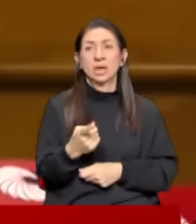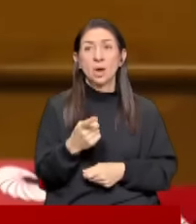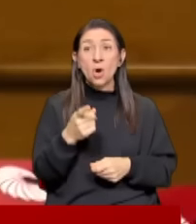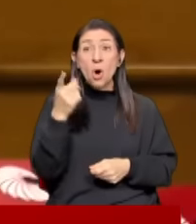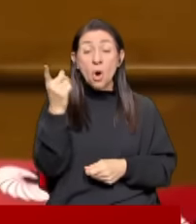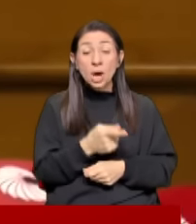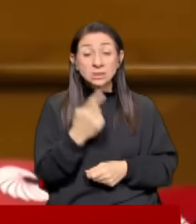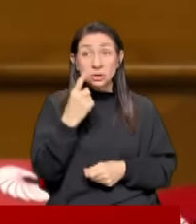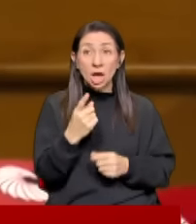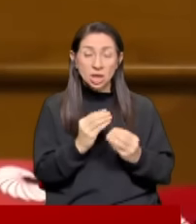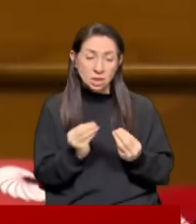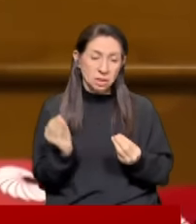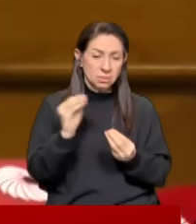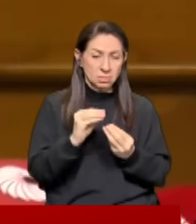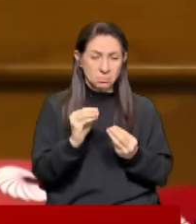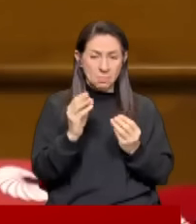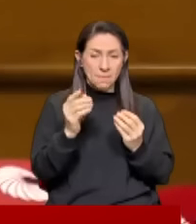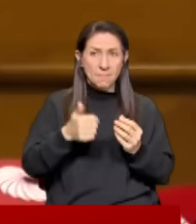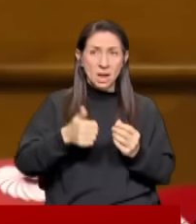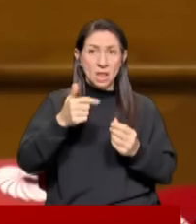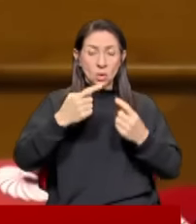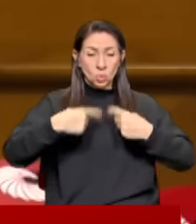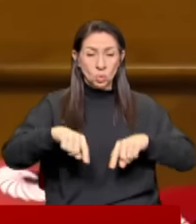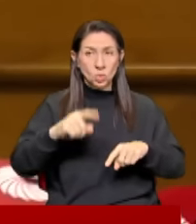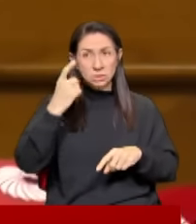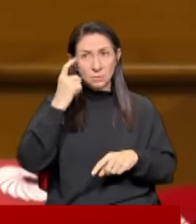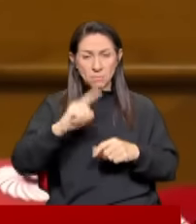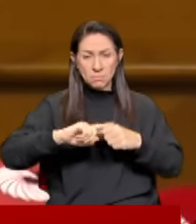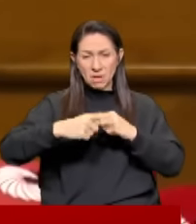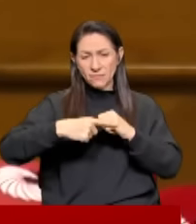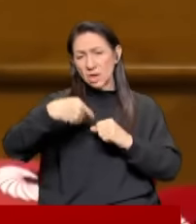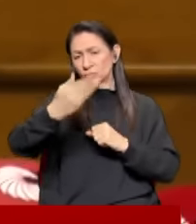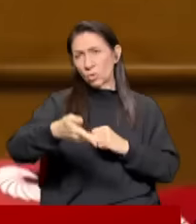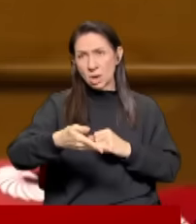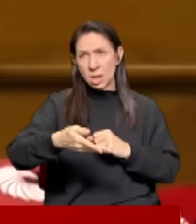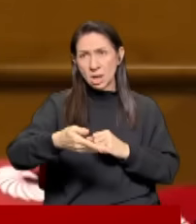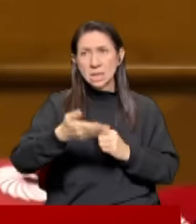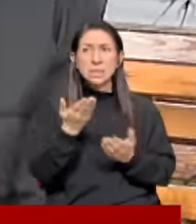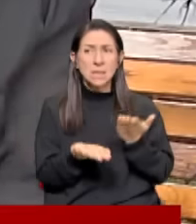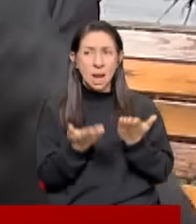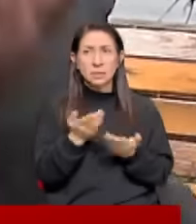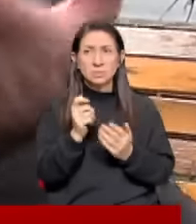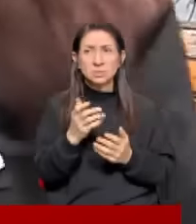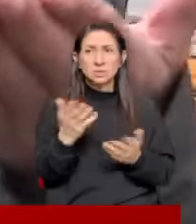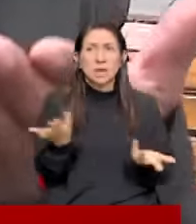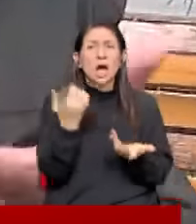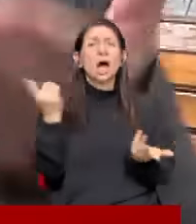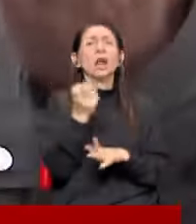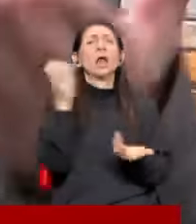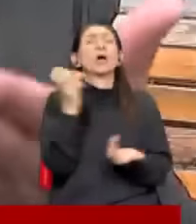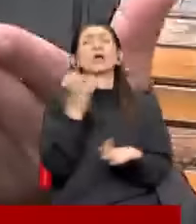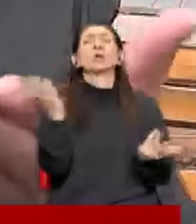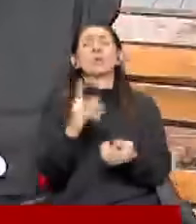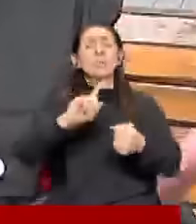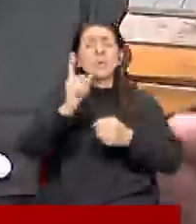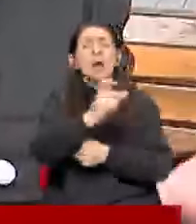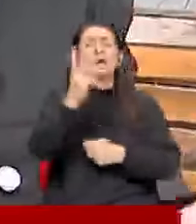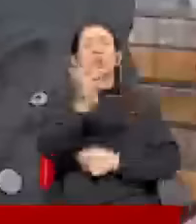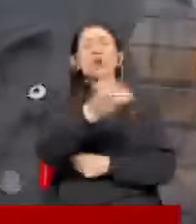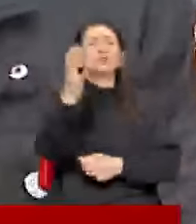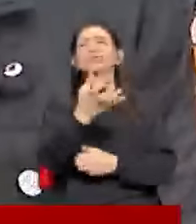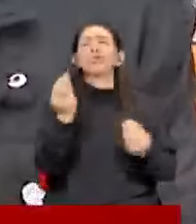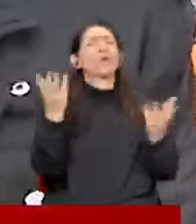Oransal maaşta artış değerlendirmesi, Bakanlar Kurulu tahmin ediyor önümüzdeki hafta değerlendirilir. Daha ne aylar geçecek? Daha önümüzde aylar çok